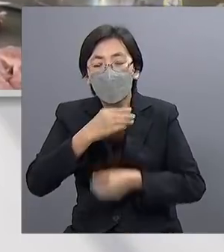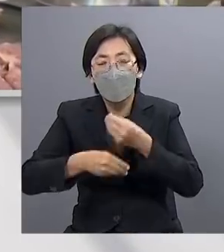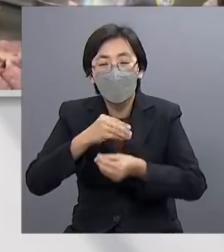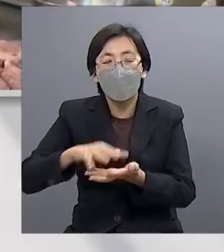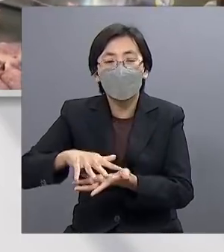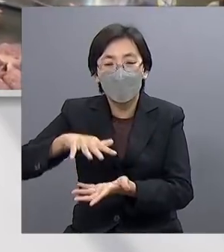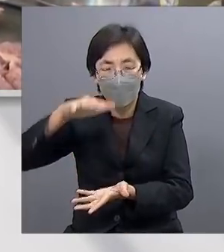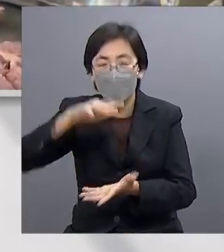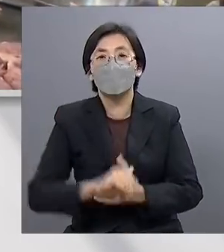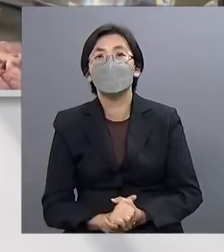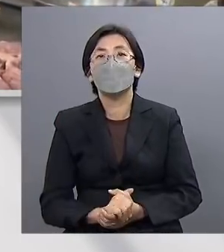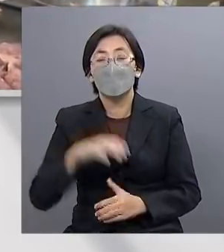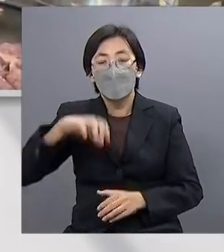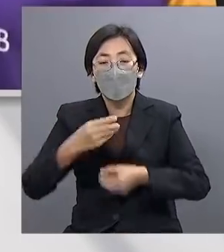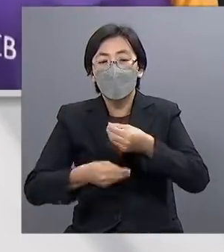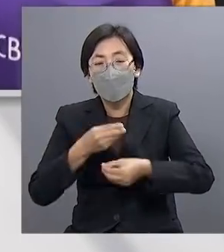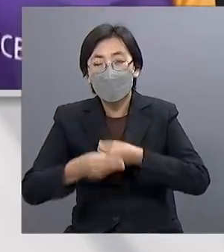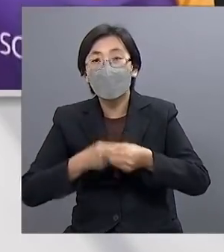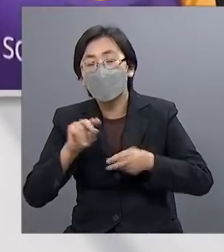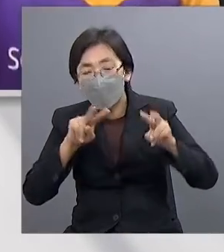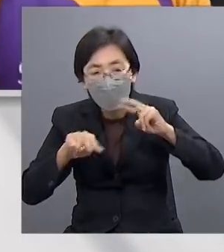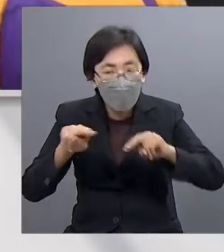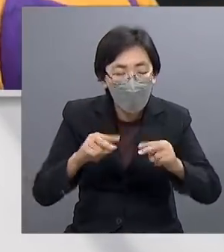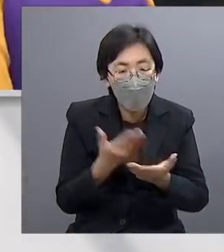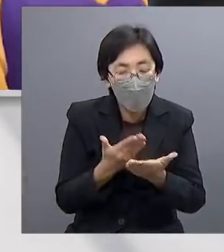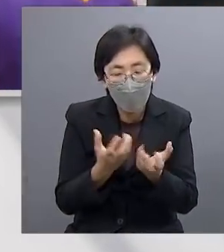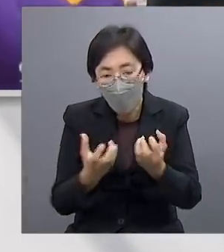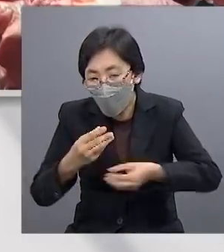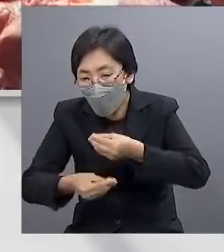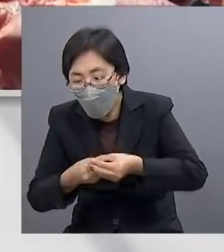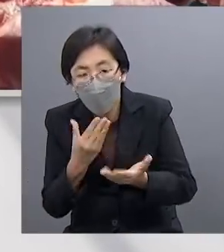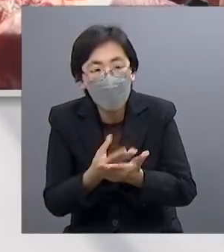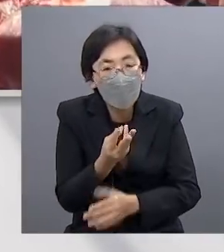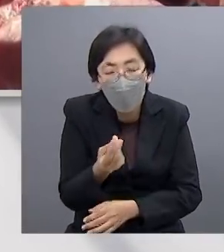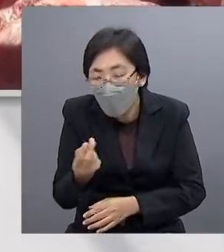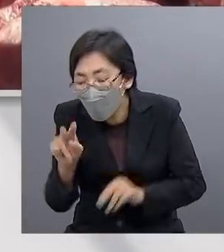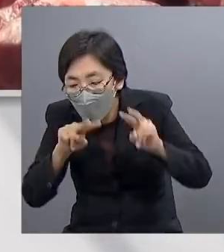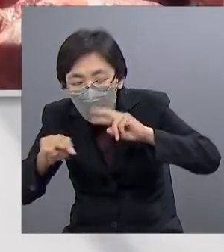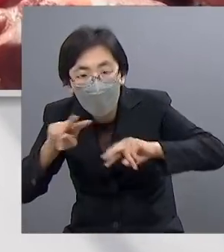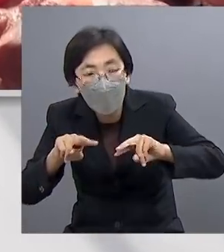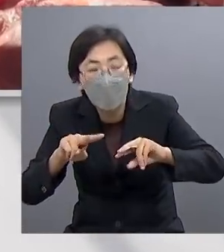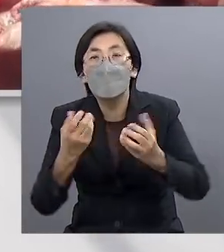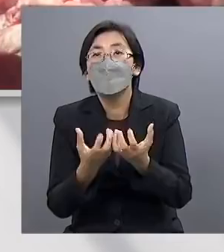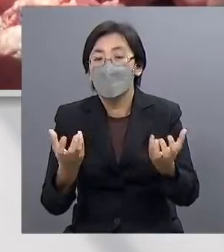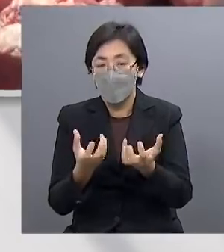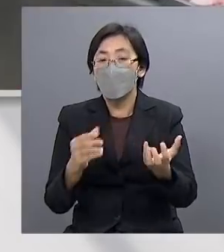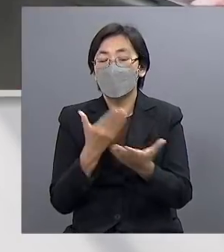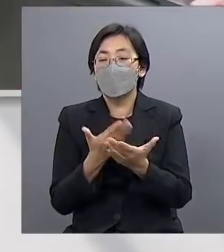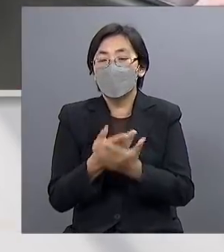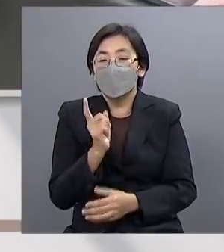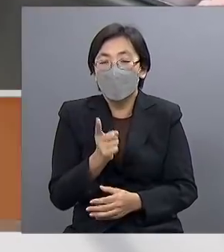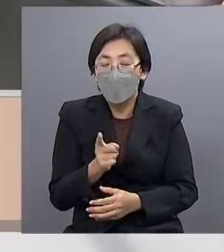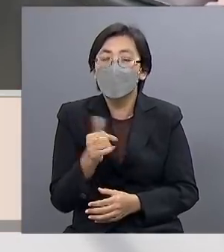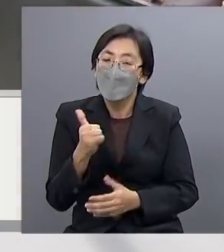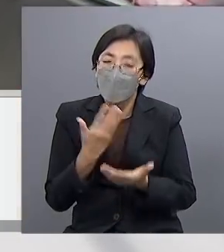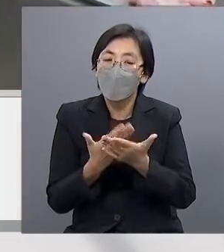ำรวจสถานการณ์ราคาสินค้านะคะปรากฏว่าสินค้าจำเป็นหลายรายการก็ทรงตัวแล้วก็ปรับลดลงเราได้เห็